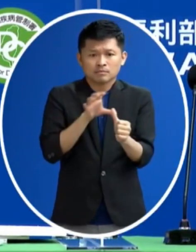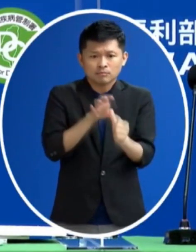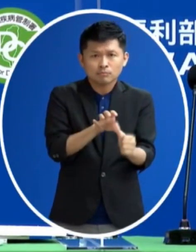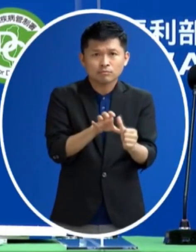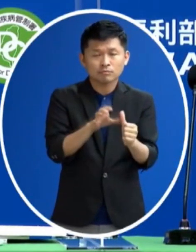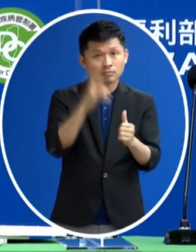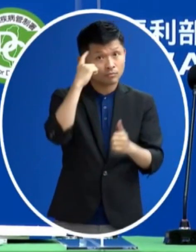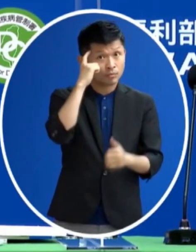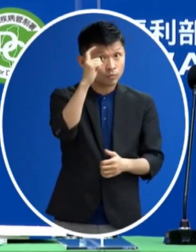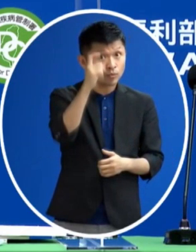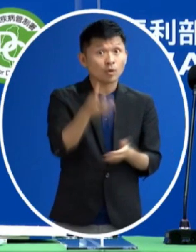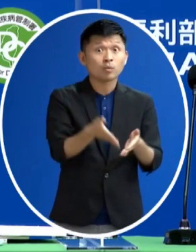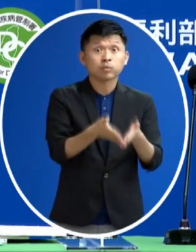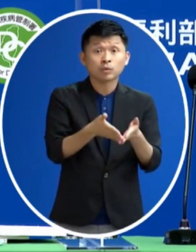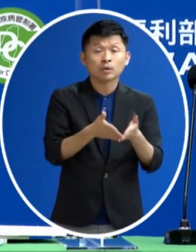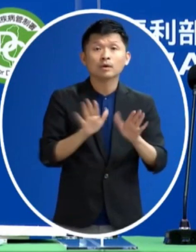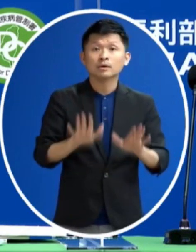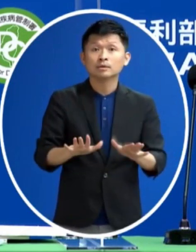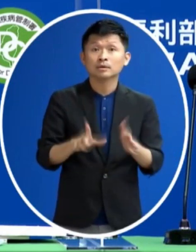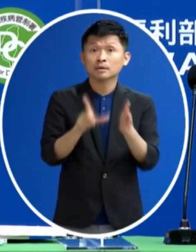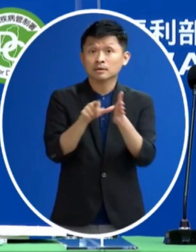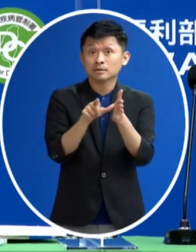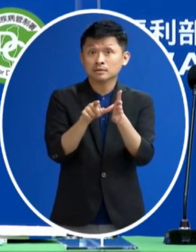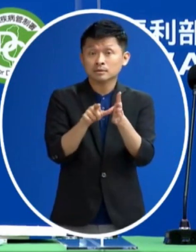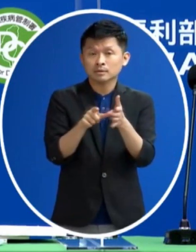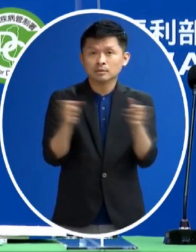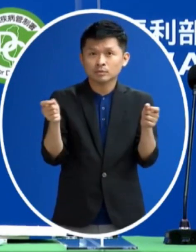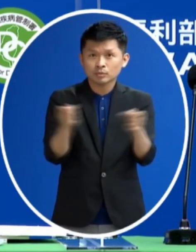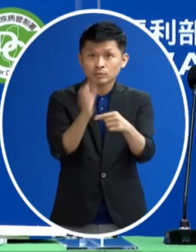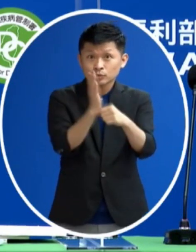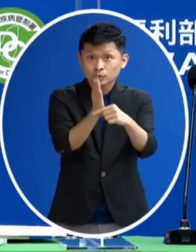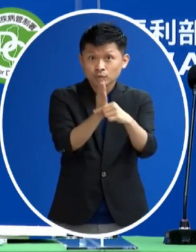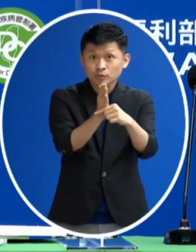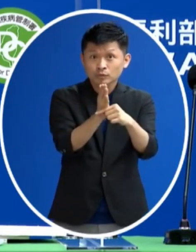10天，哦，那现在时间的中间点。